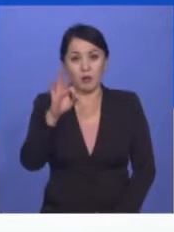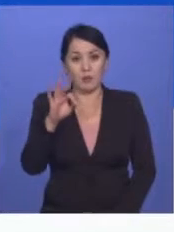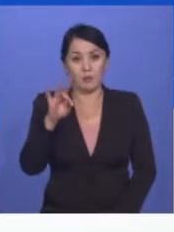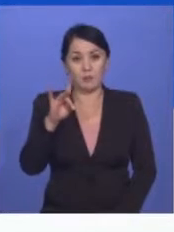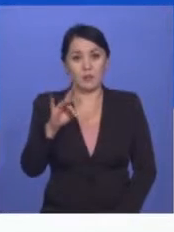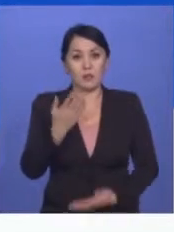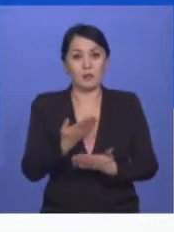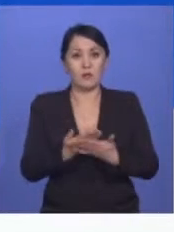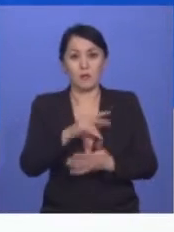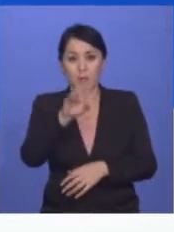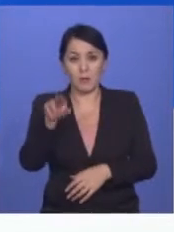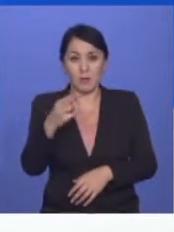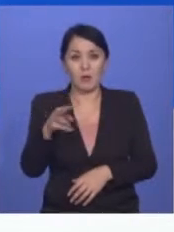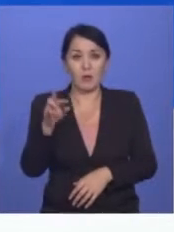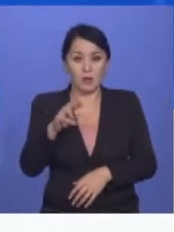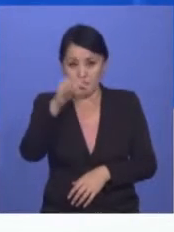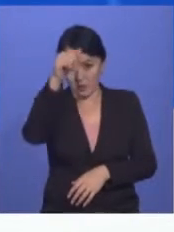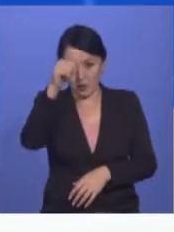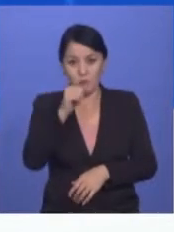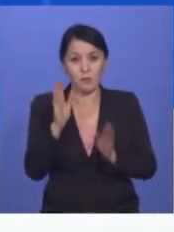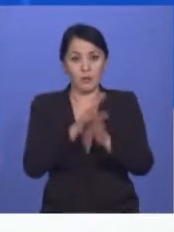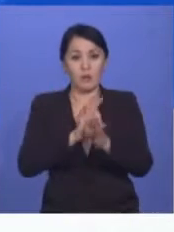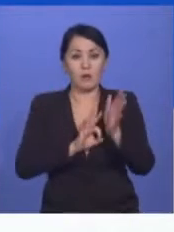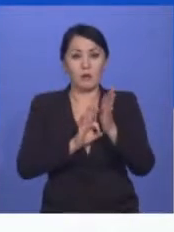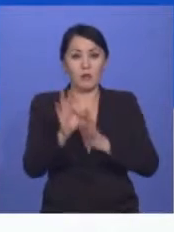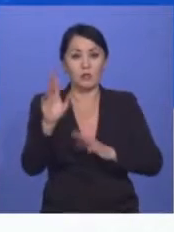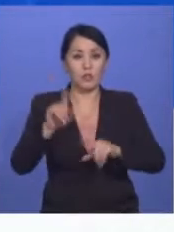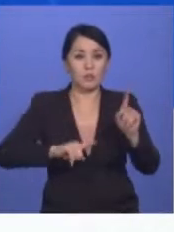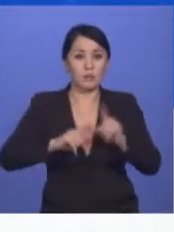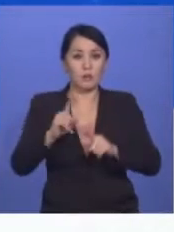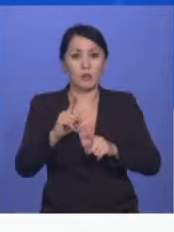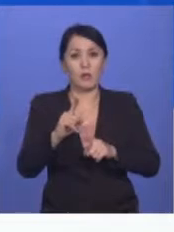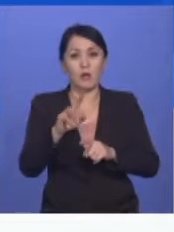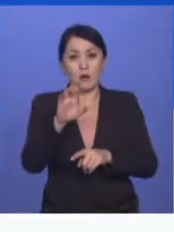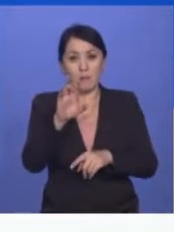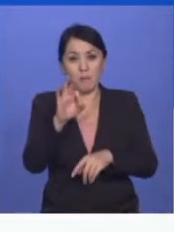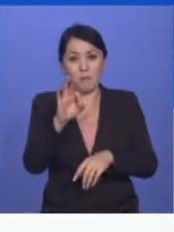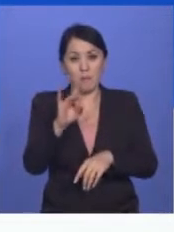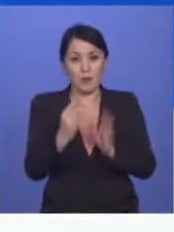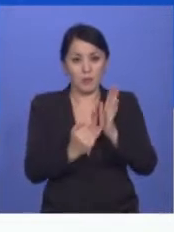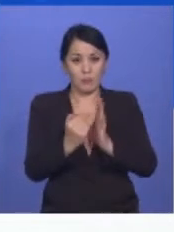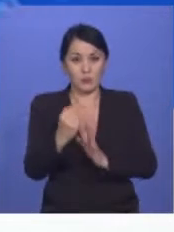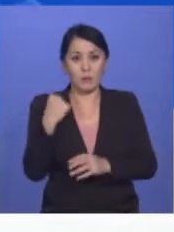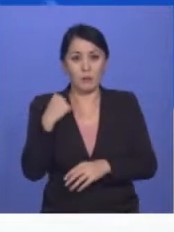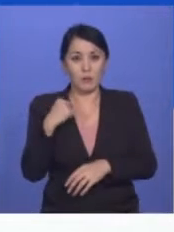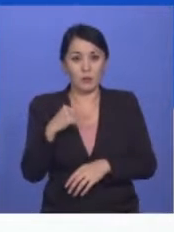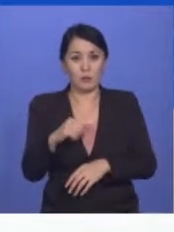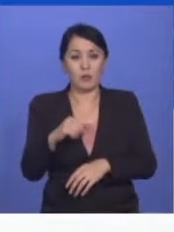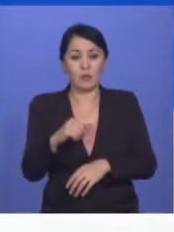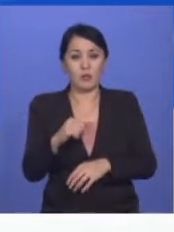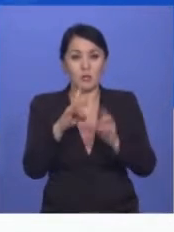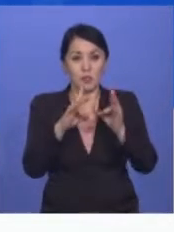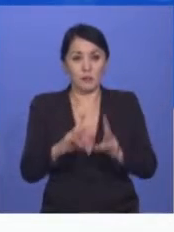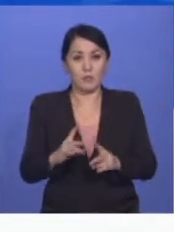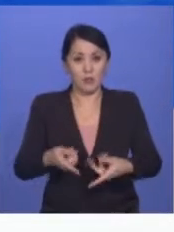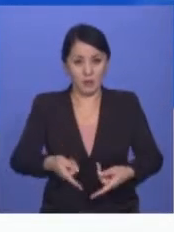Қазгидрометтің болжамына сәйкес, желтоқсан және қаңтар айларында ауа температурасы мен жауын шашын боран нормадан жоғары болады деп күтілуде. Осыған орай